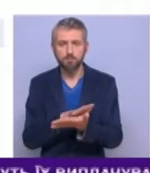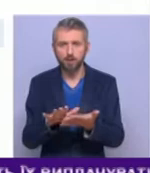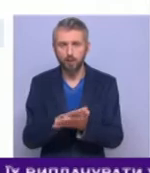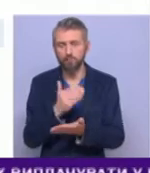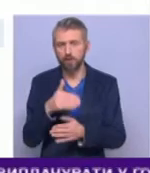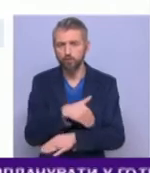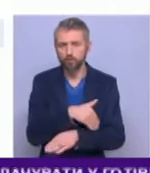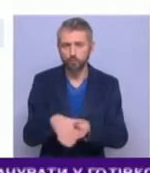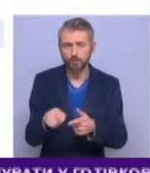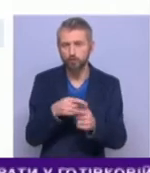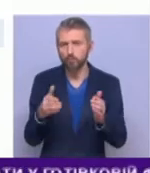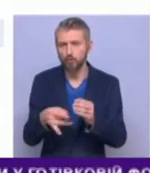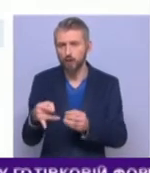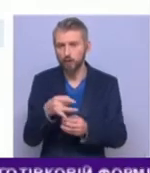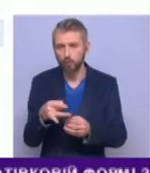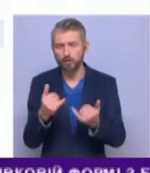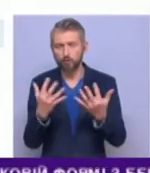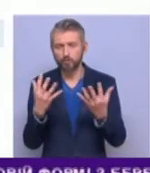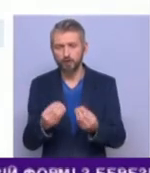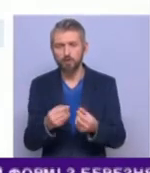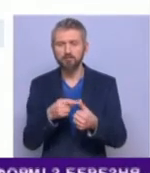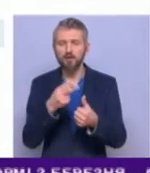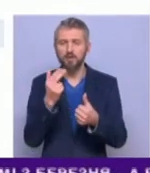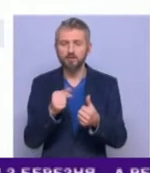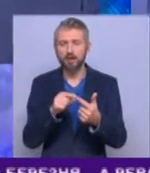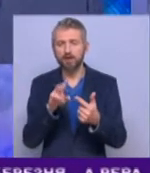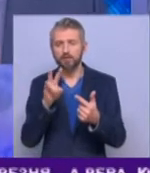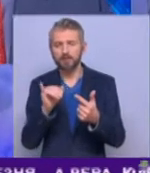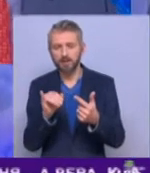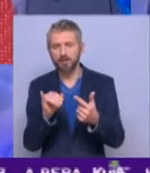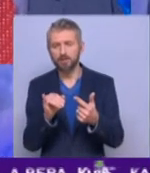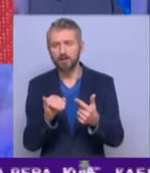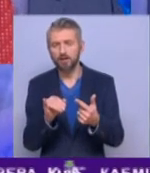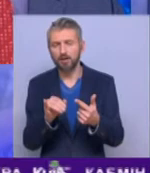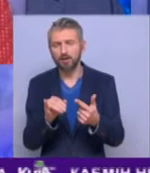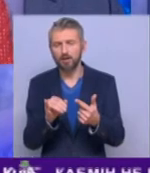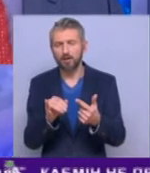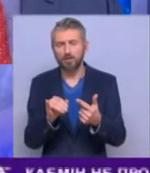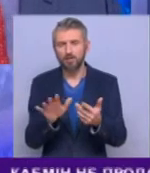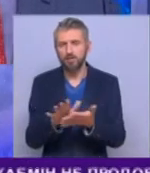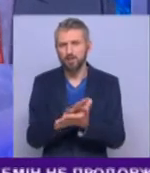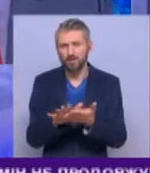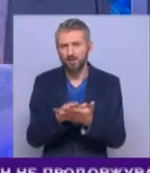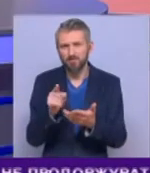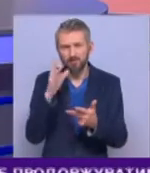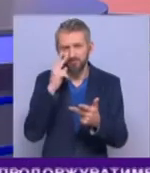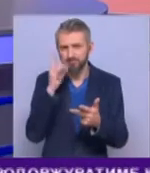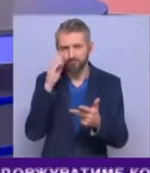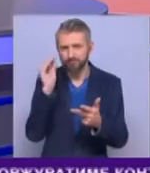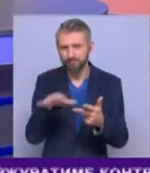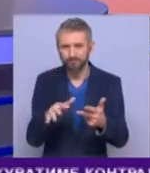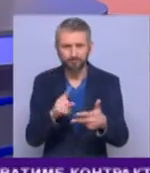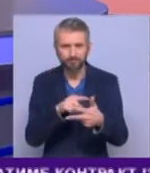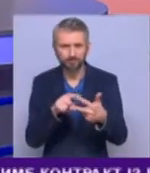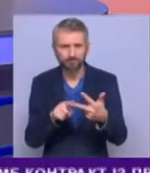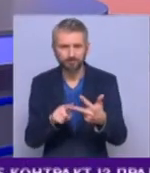вашу вулицю чи мікрорайон на сьогоднішній день? Так, ні, або настільки прибирають, що ви просто не звертаєте на це уваги. Я думаю, що оце була